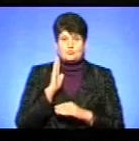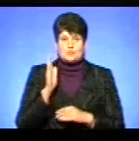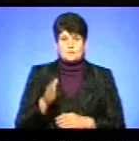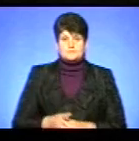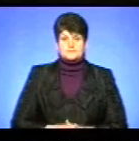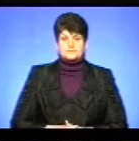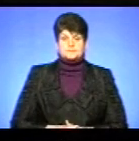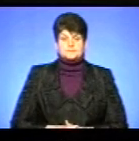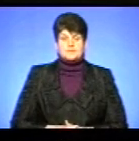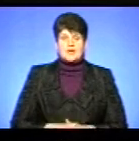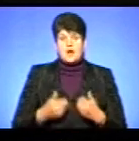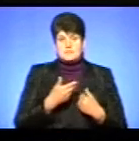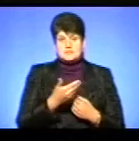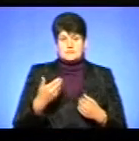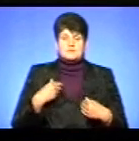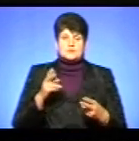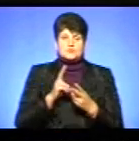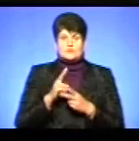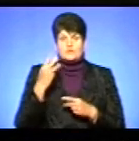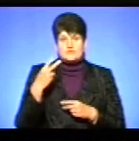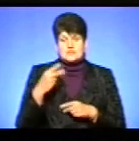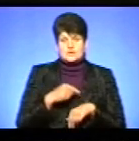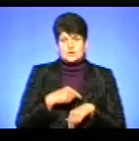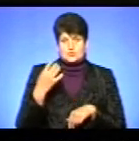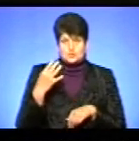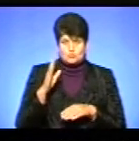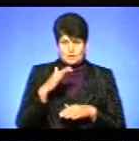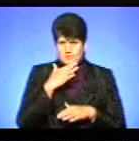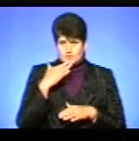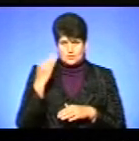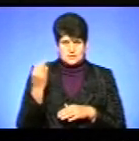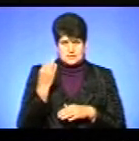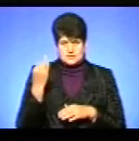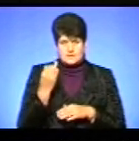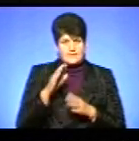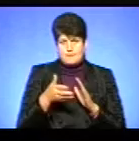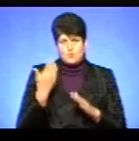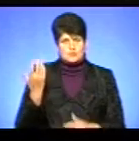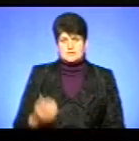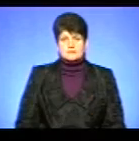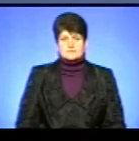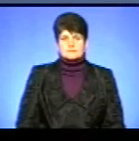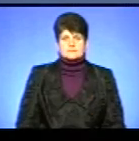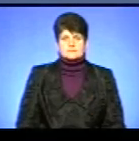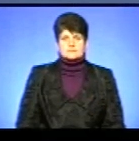Дочекайтесь. А ми з вами зустрінемось о 20:40. Буде багато цікавих сюжетів, не пропустіть.